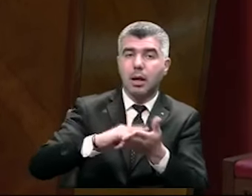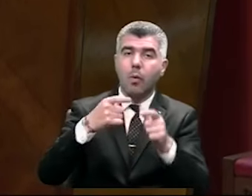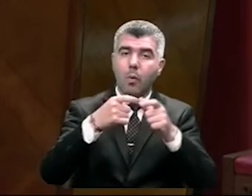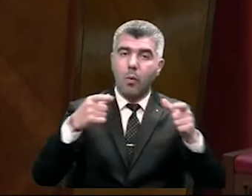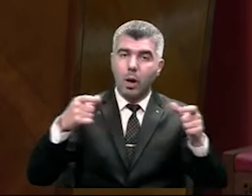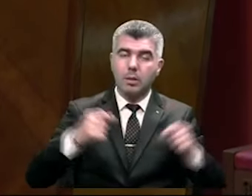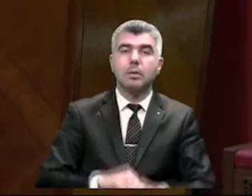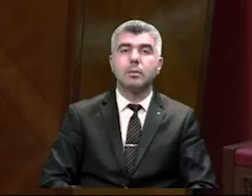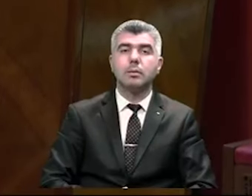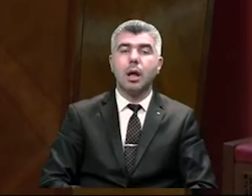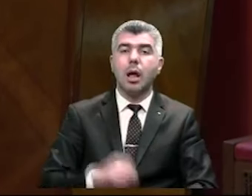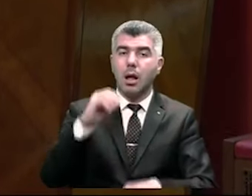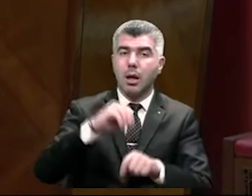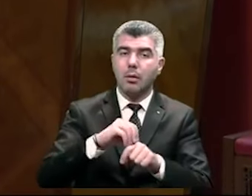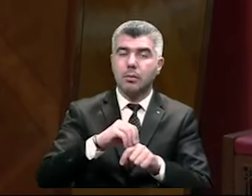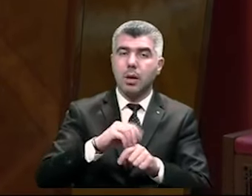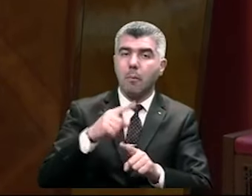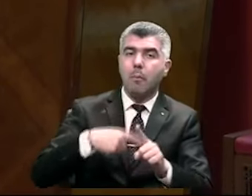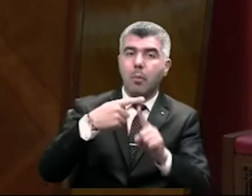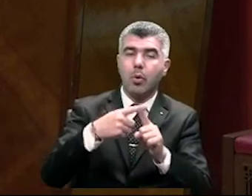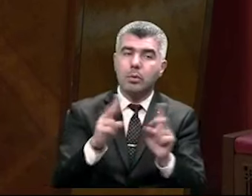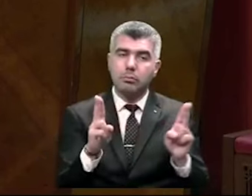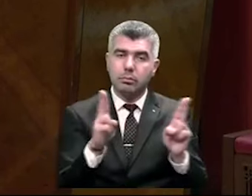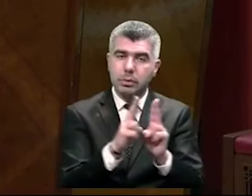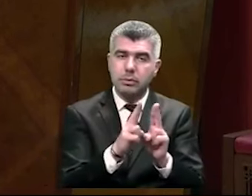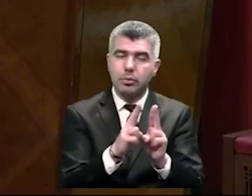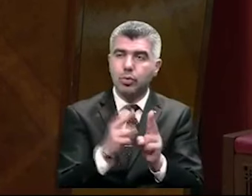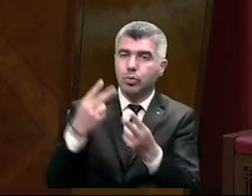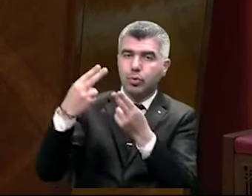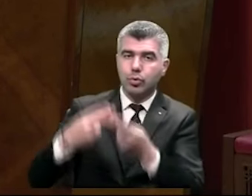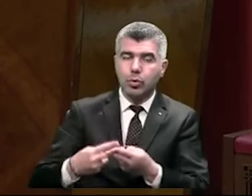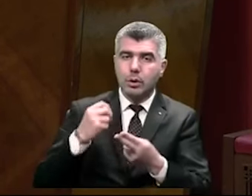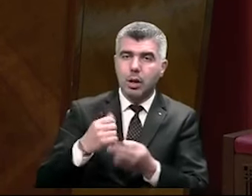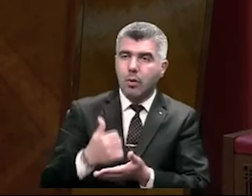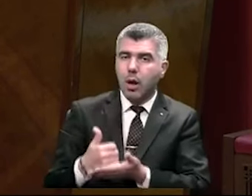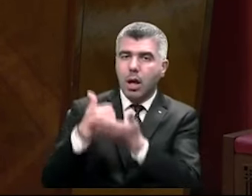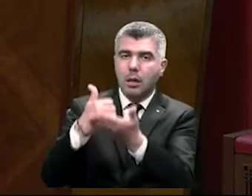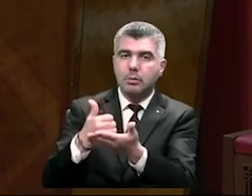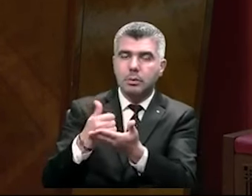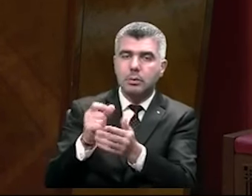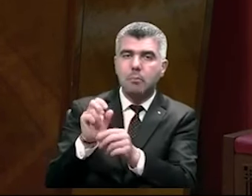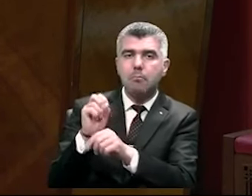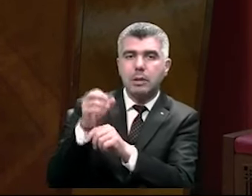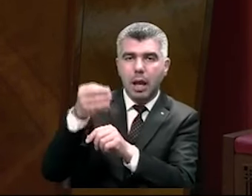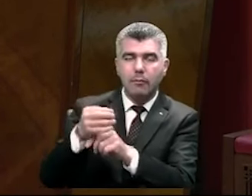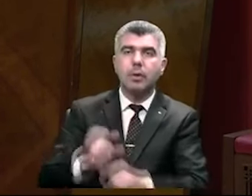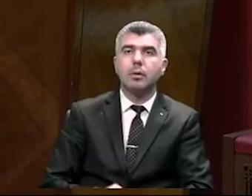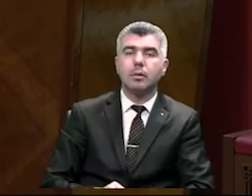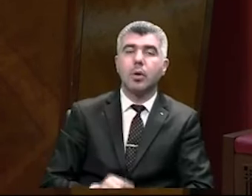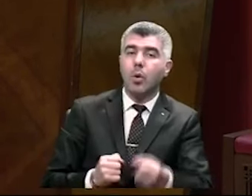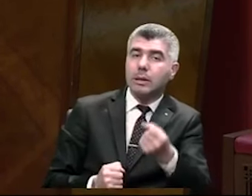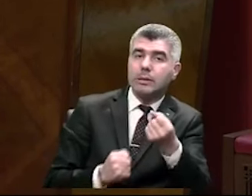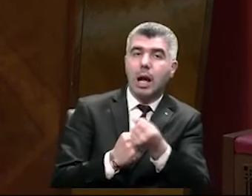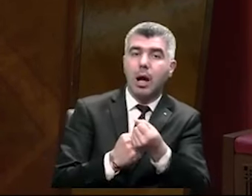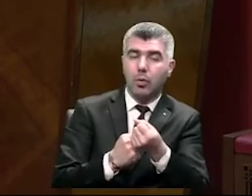وتسهر ايضا على التحسين ديال الاستقبال وتجويد المرافق والخدمات المقدمه للمرتفقين ويتعاون في